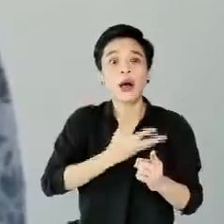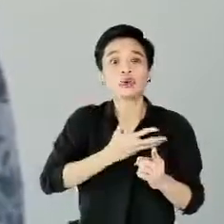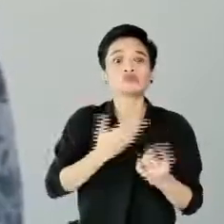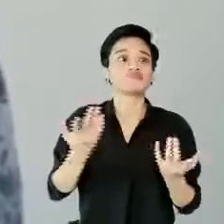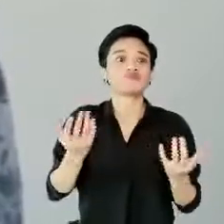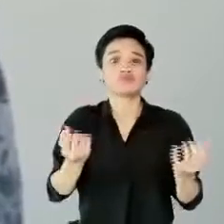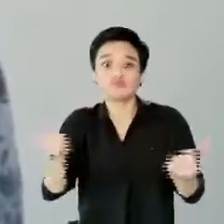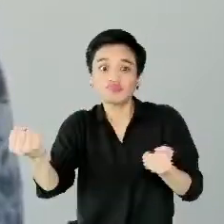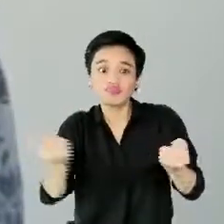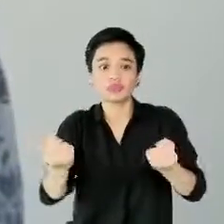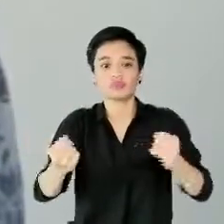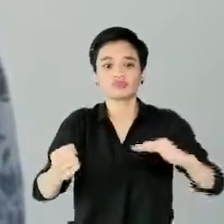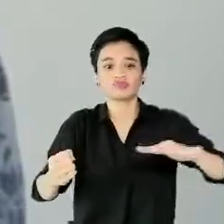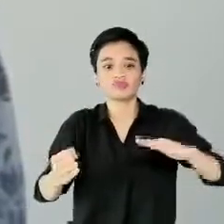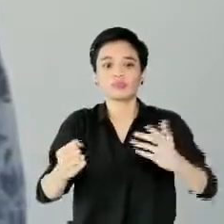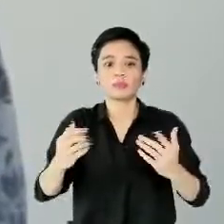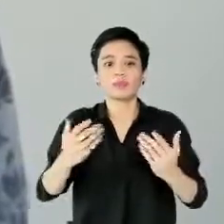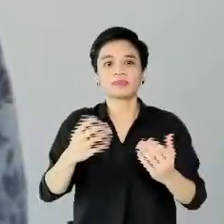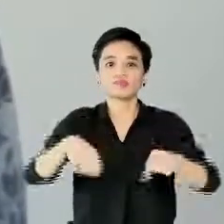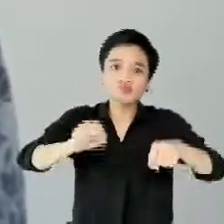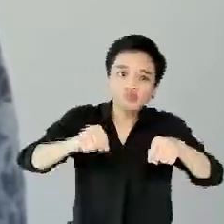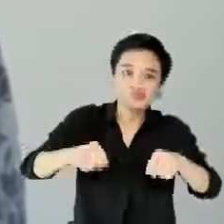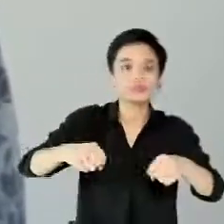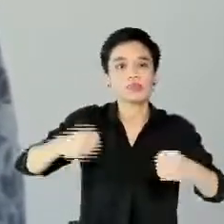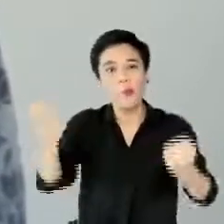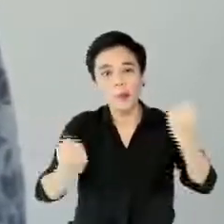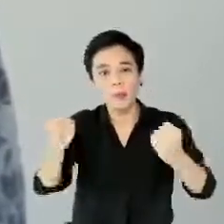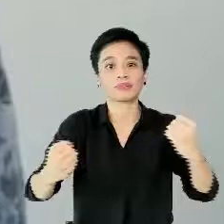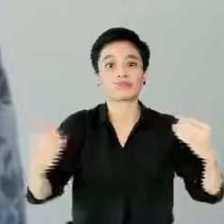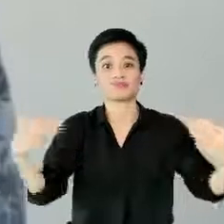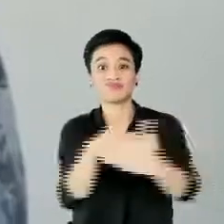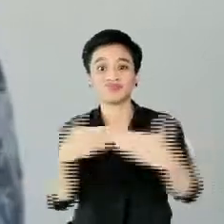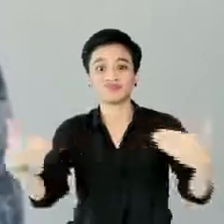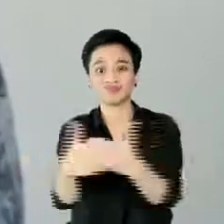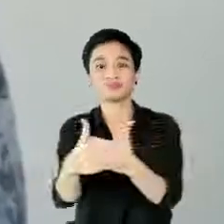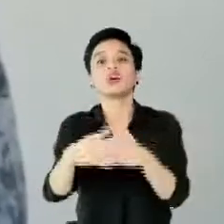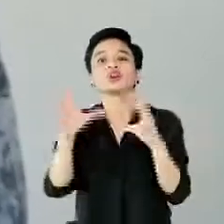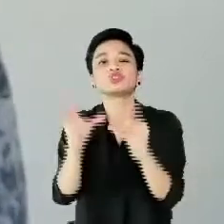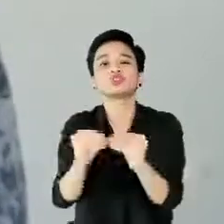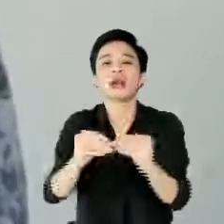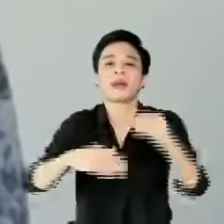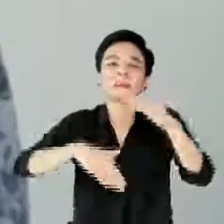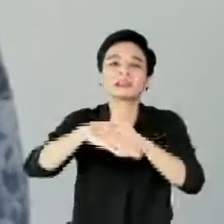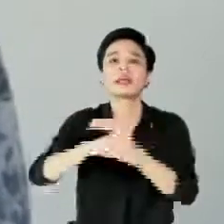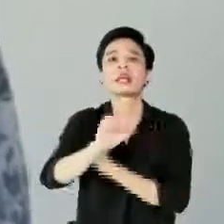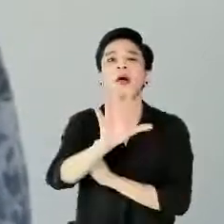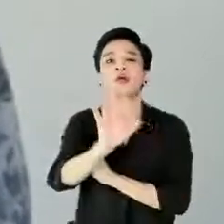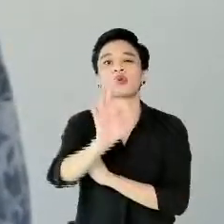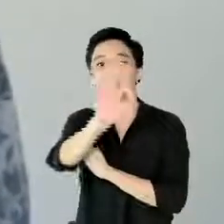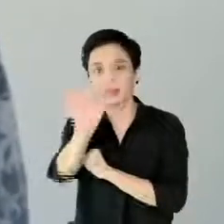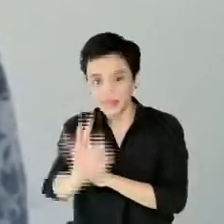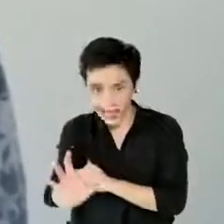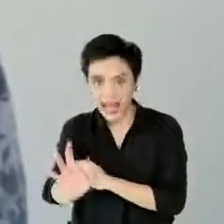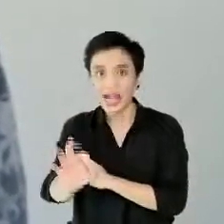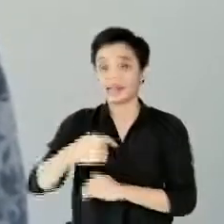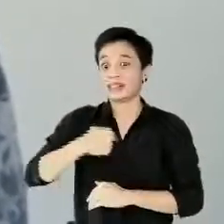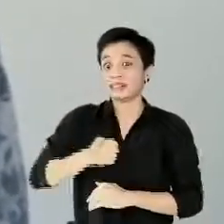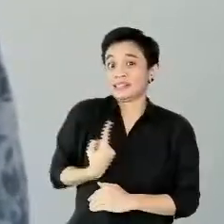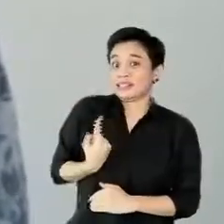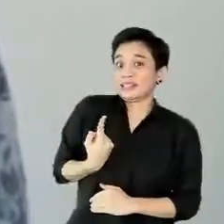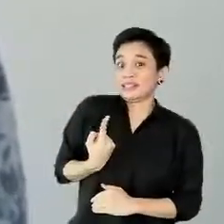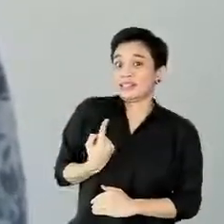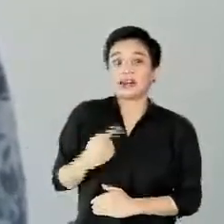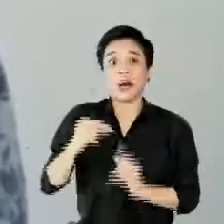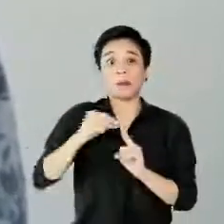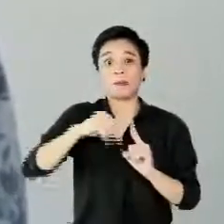maksimal 50% Hai sebetulnya pengaturan bersama kita lakukan bersama kabupaten-kota kalau